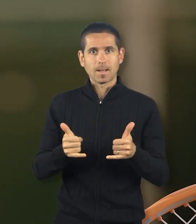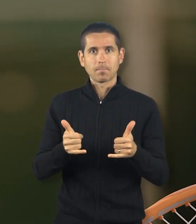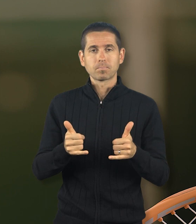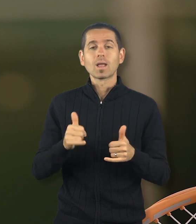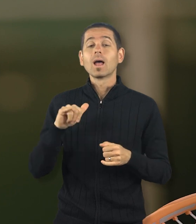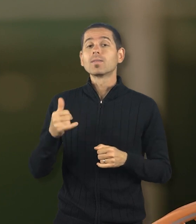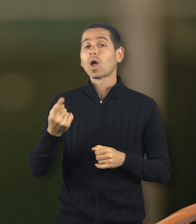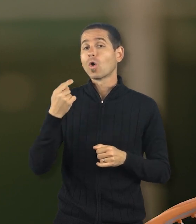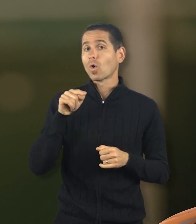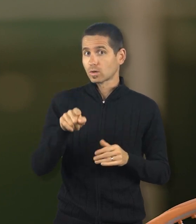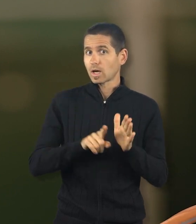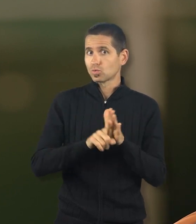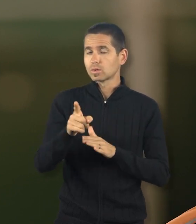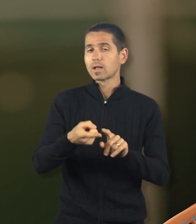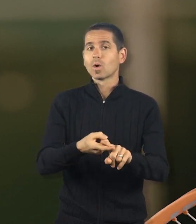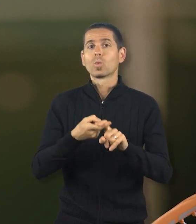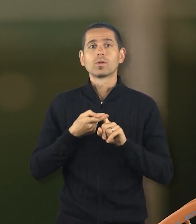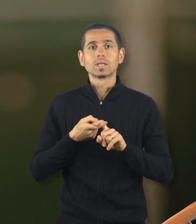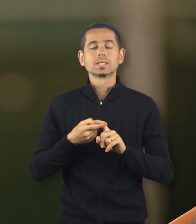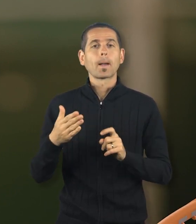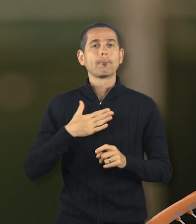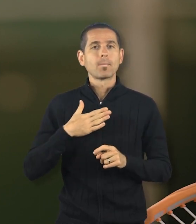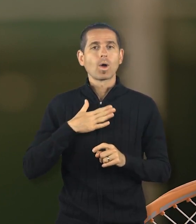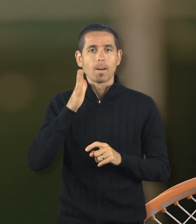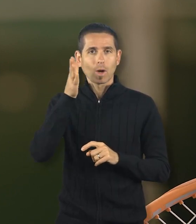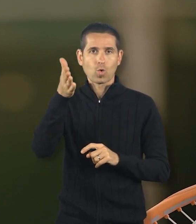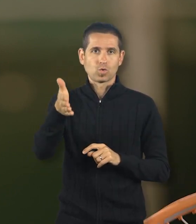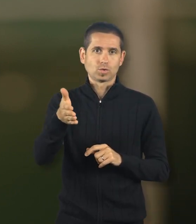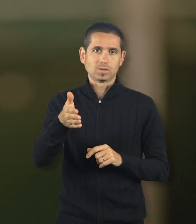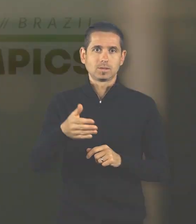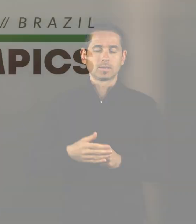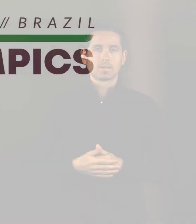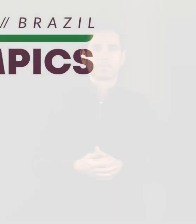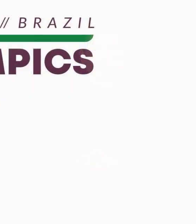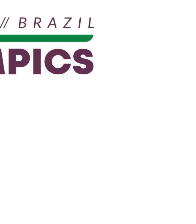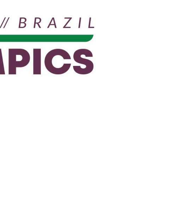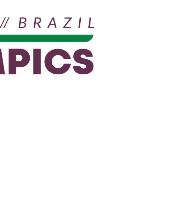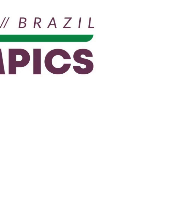da je od njega odvisna moja prihodnost.